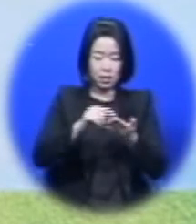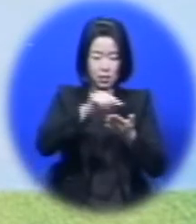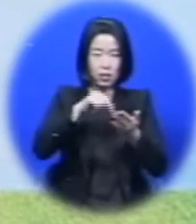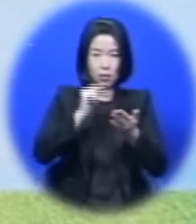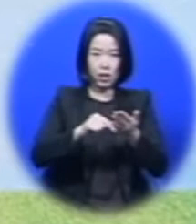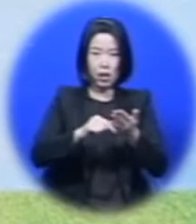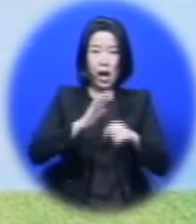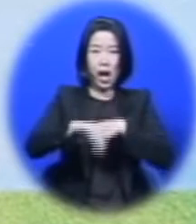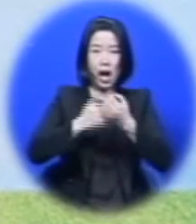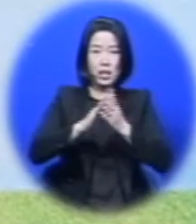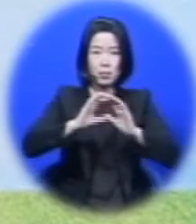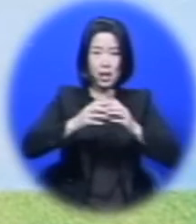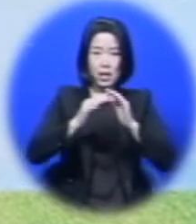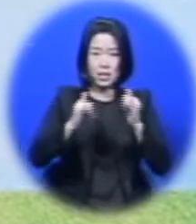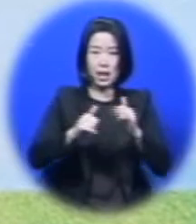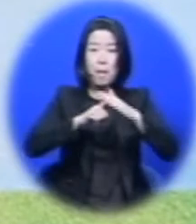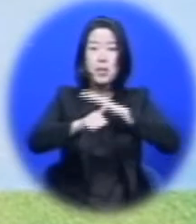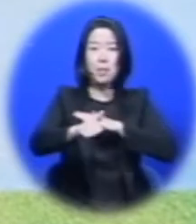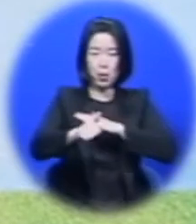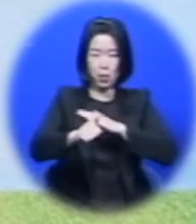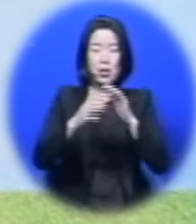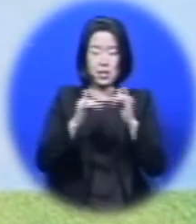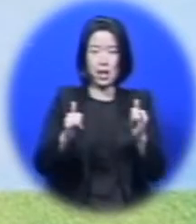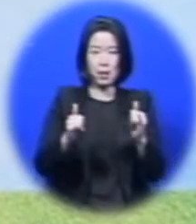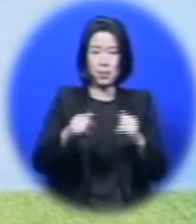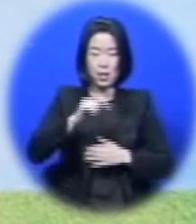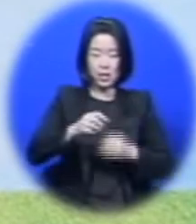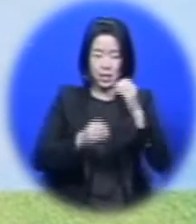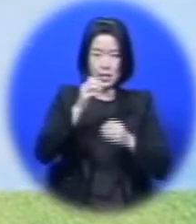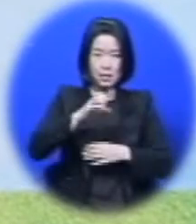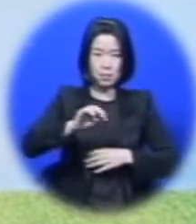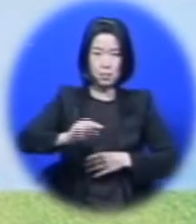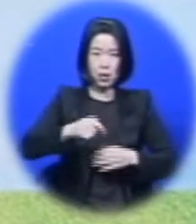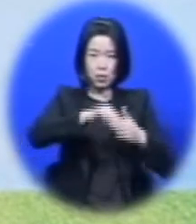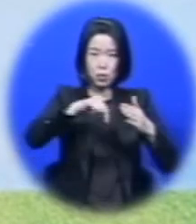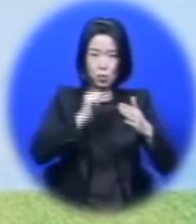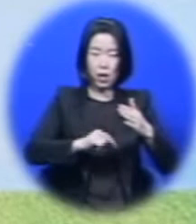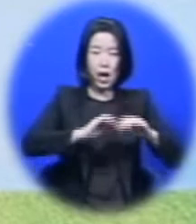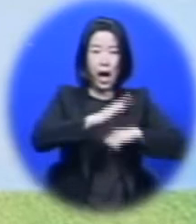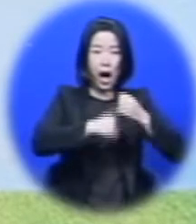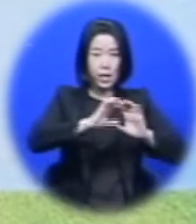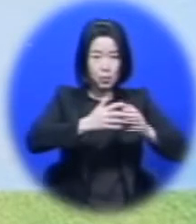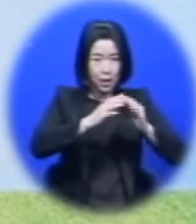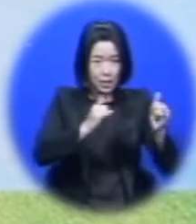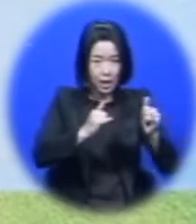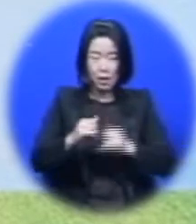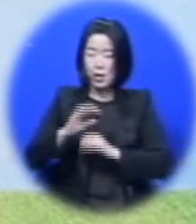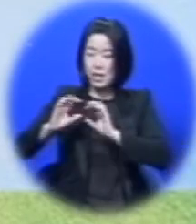나라 사람의 대표적인 사람입니다. 이 시편 속에 하나님의 나라 사람과 세상 악한